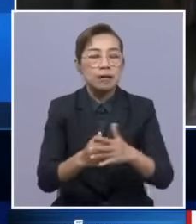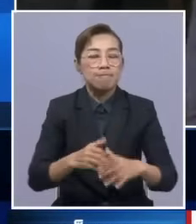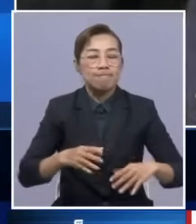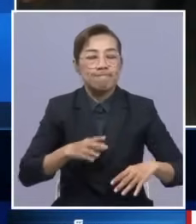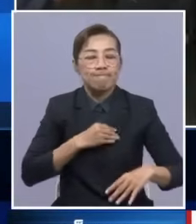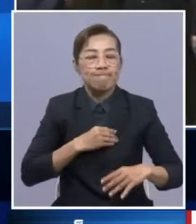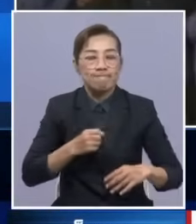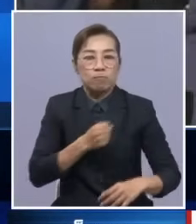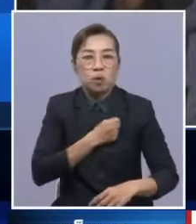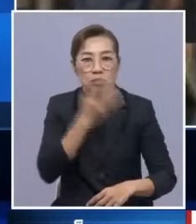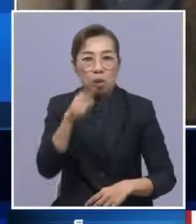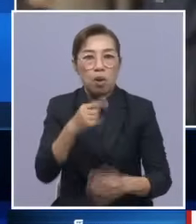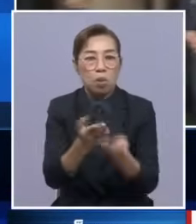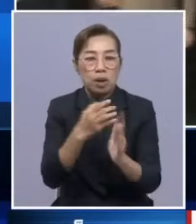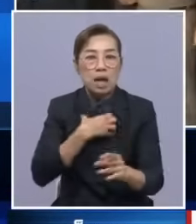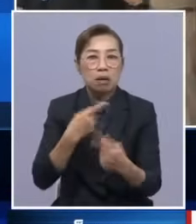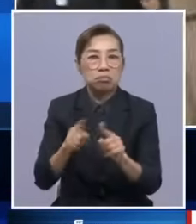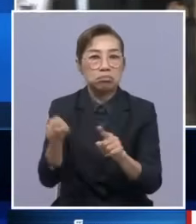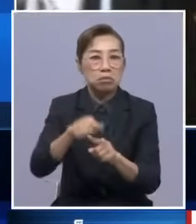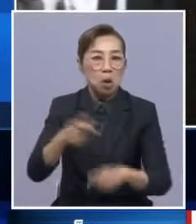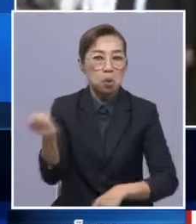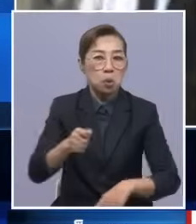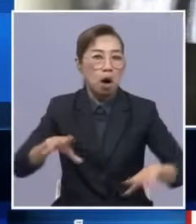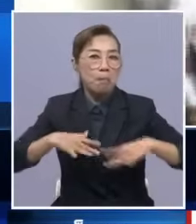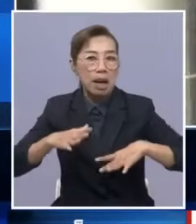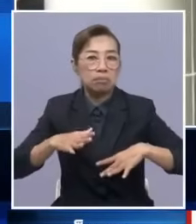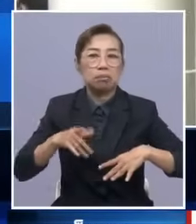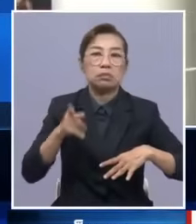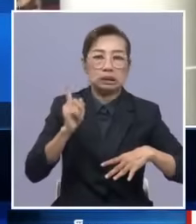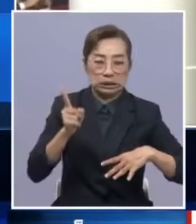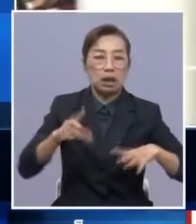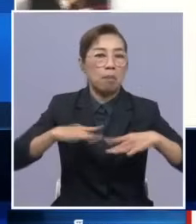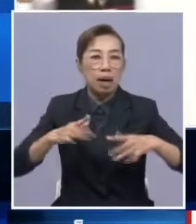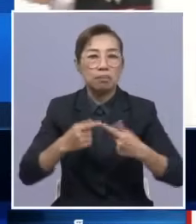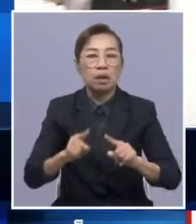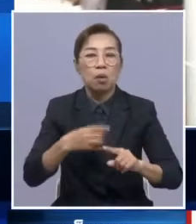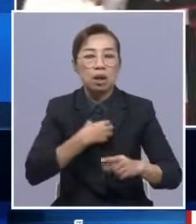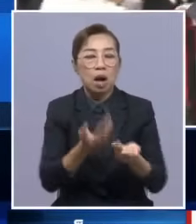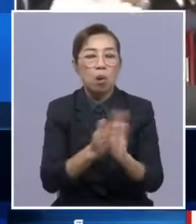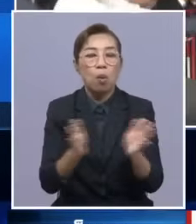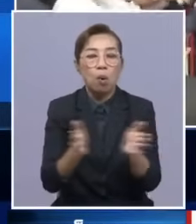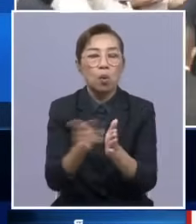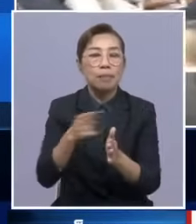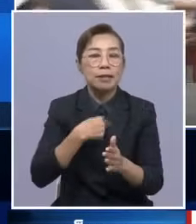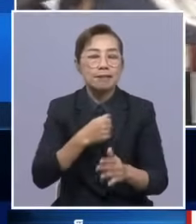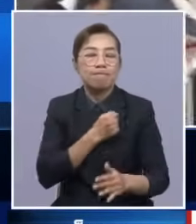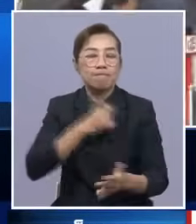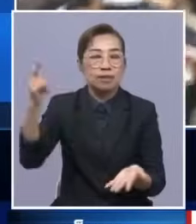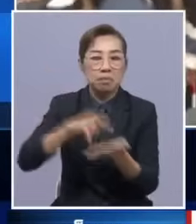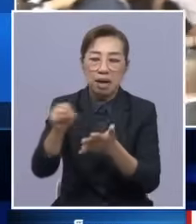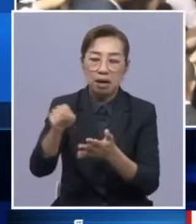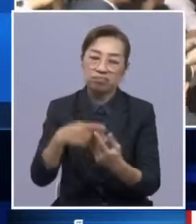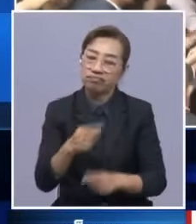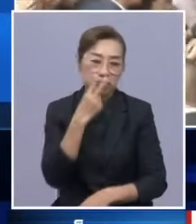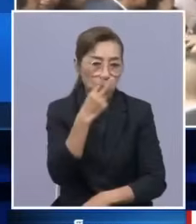ามาอยู่กับครอบครัวมากกว่าเต็มใจยอมรับการลงโทษโดยดุษฎีนี่ก็สิ่งที่ผู้การบ๊อบบอกนะฮะตนเห็นด้วยกับแนวคิด